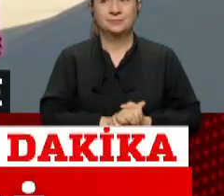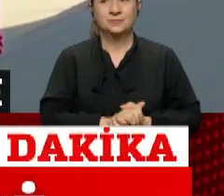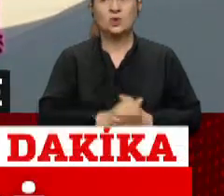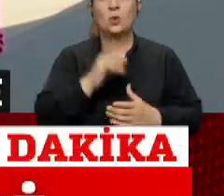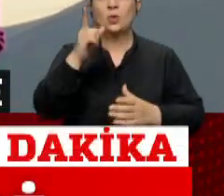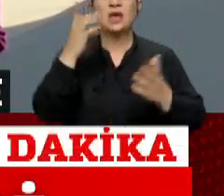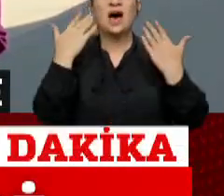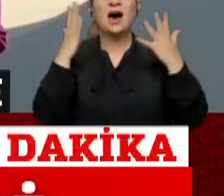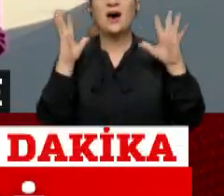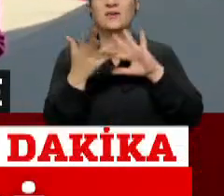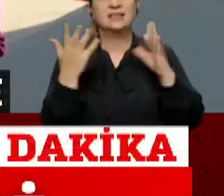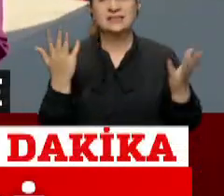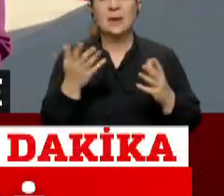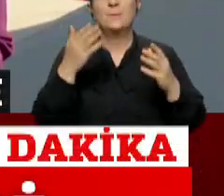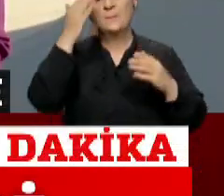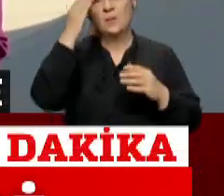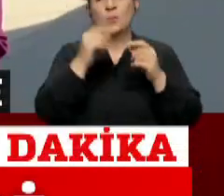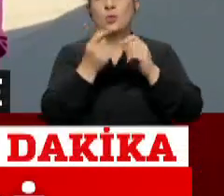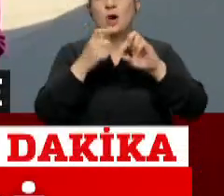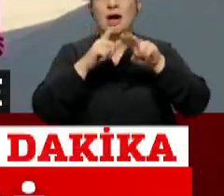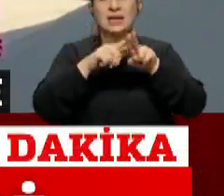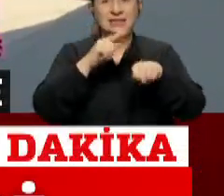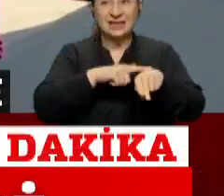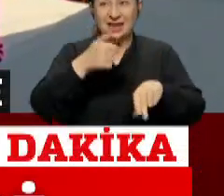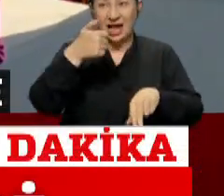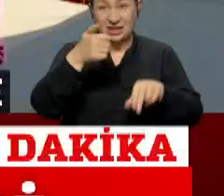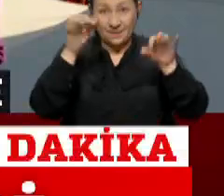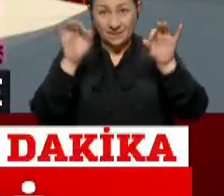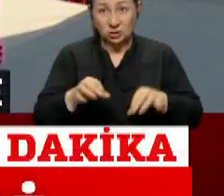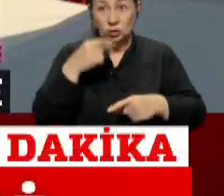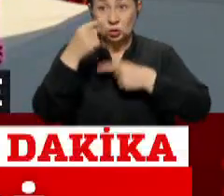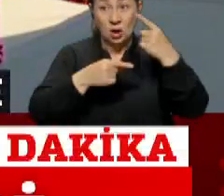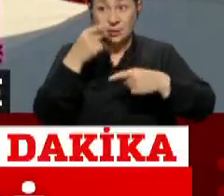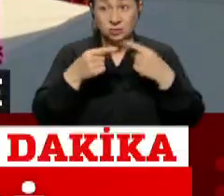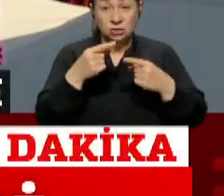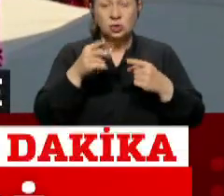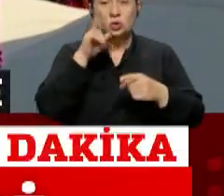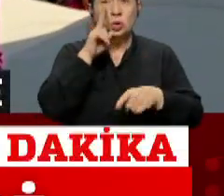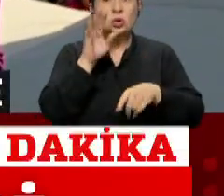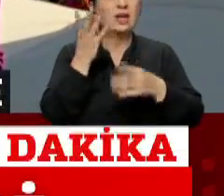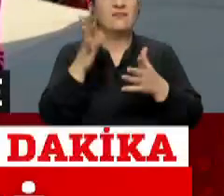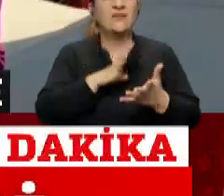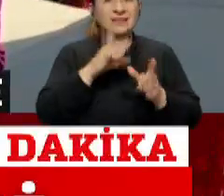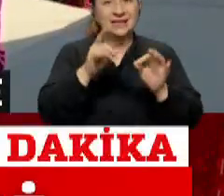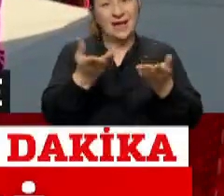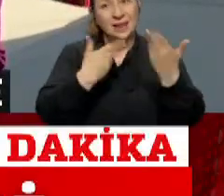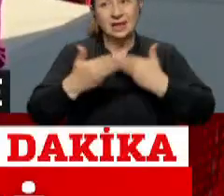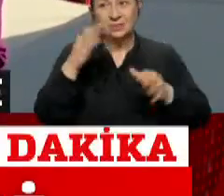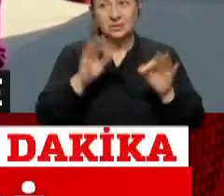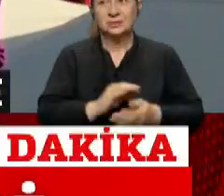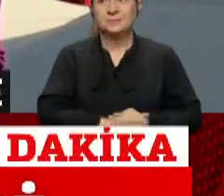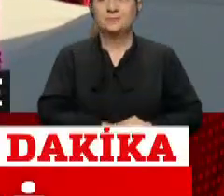Evet, orada atmosfer nasıl? Merhaba Burak. Saat 18'de mitingin başlayacağı söylenmişti. Son durumu hemen senden alalım.